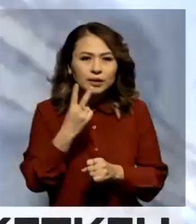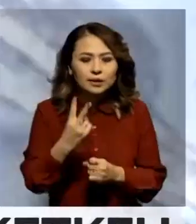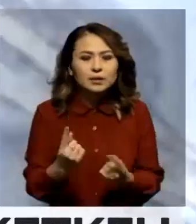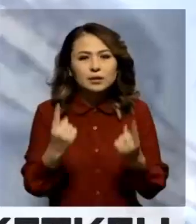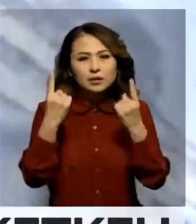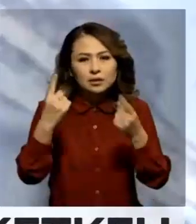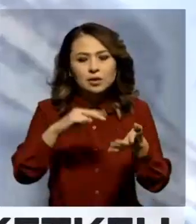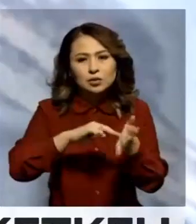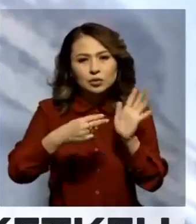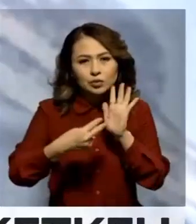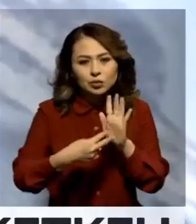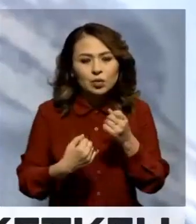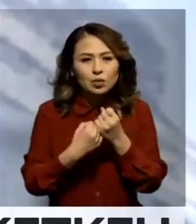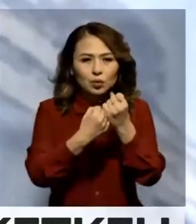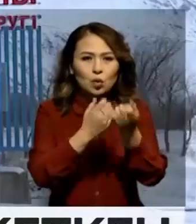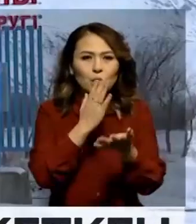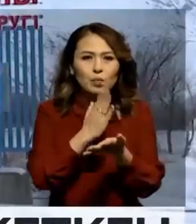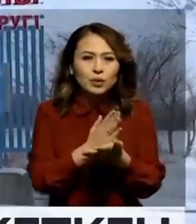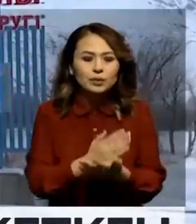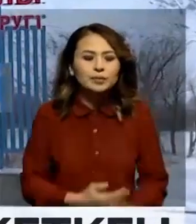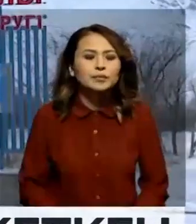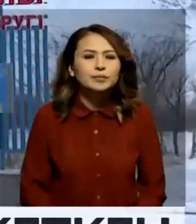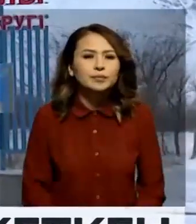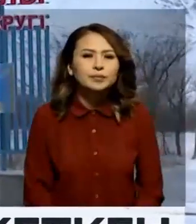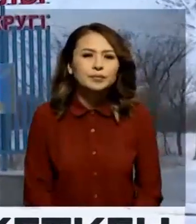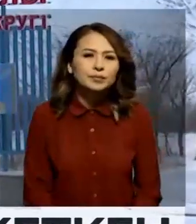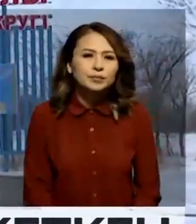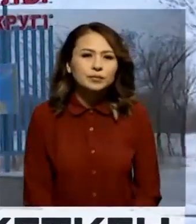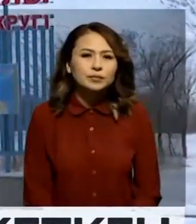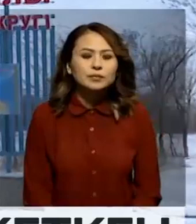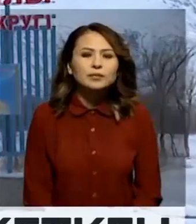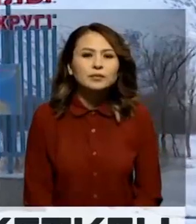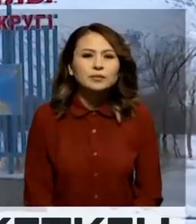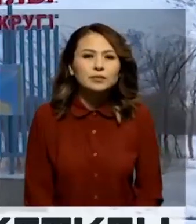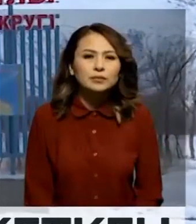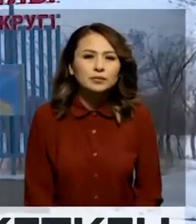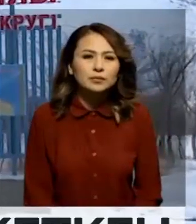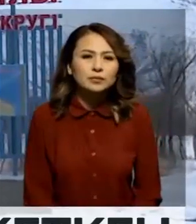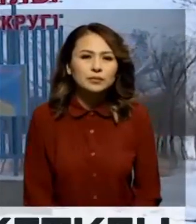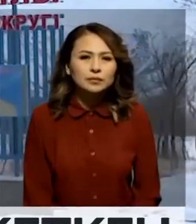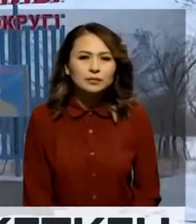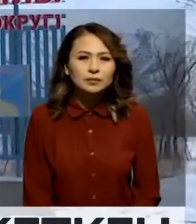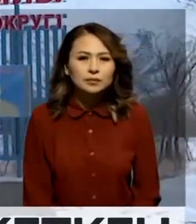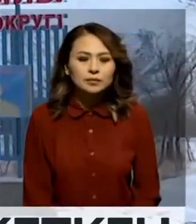жобаны жүзеге асыру ісі қолдау тауып отыр. Нұрсұлтан Мұхамеджан, Самат Нағашбекұлы, Хабар 24, Түркістан облысы.